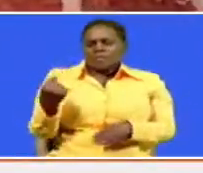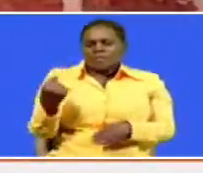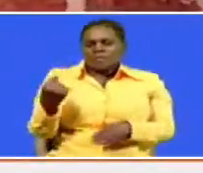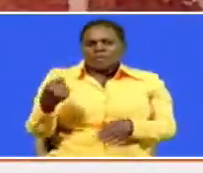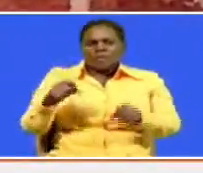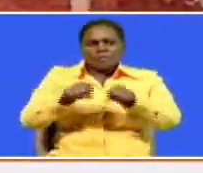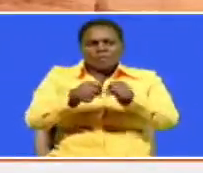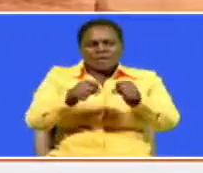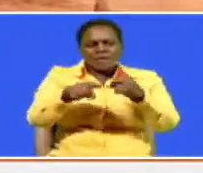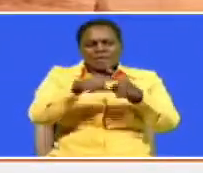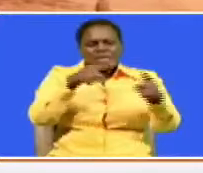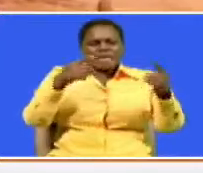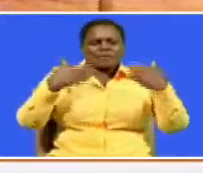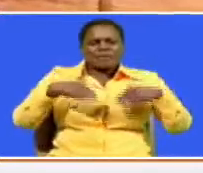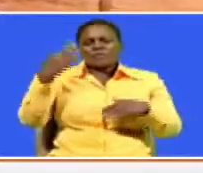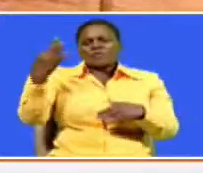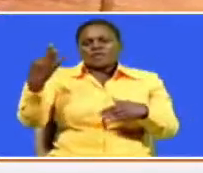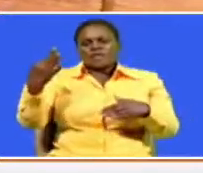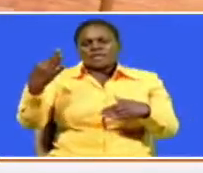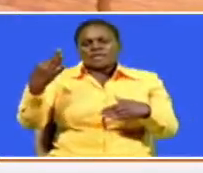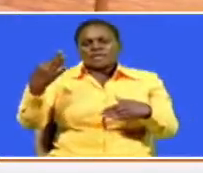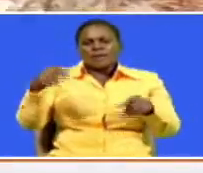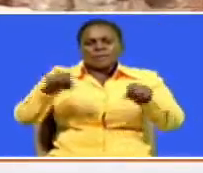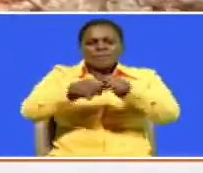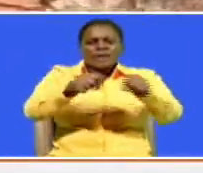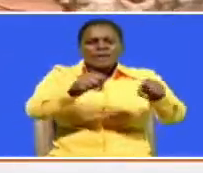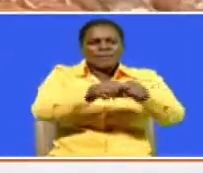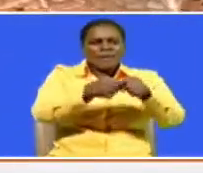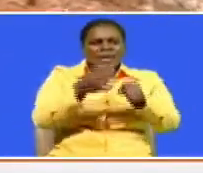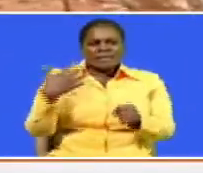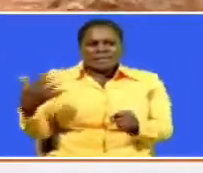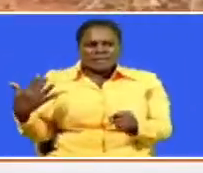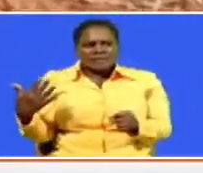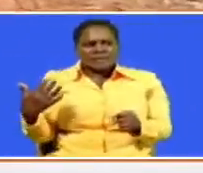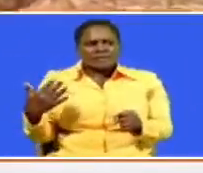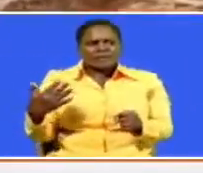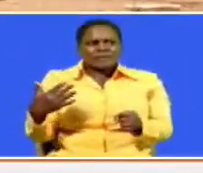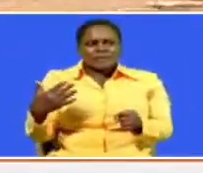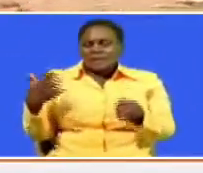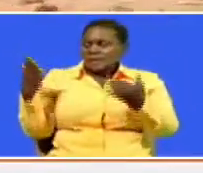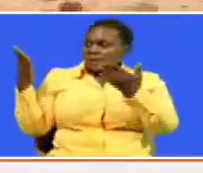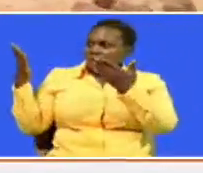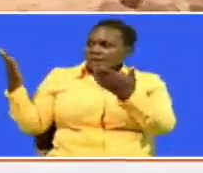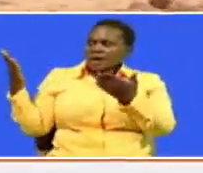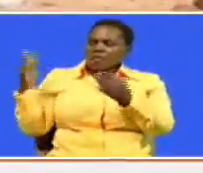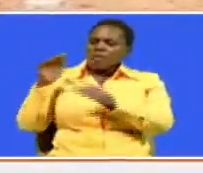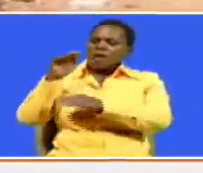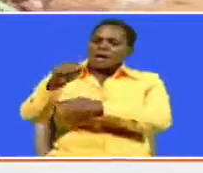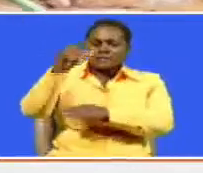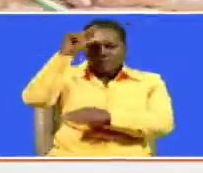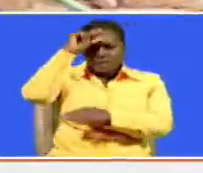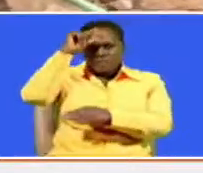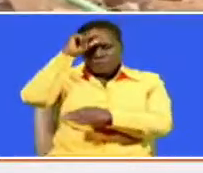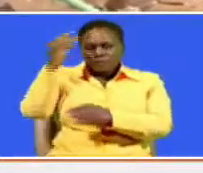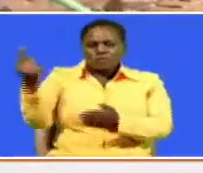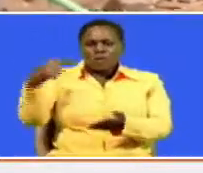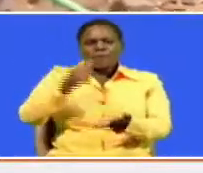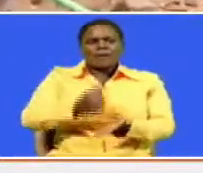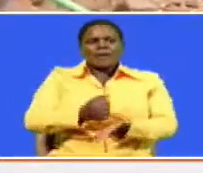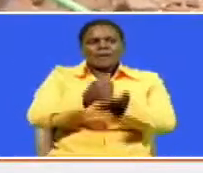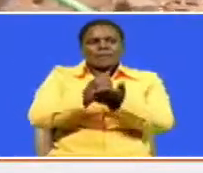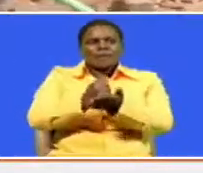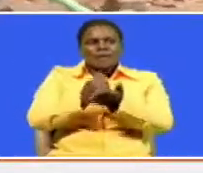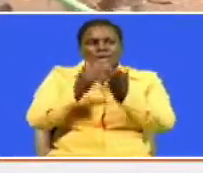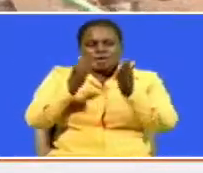3 people, injured several others, destroyed properties and crops. Residents here have appealed for government intervention in